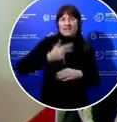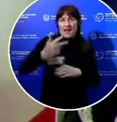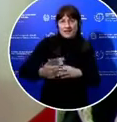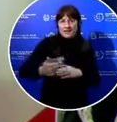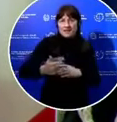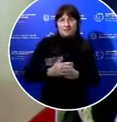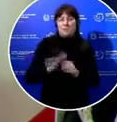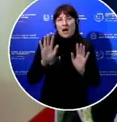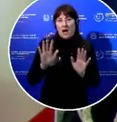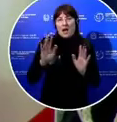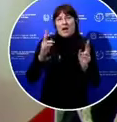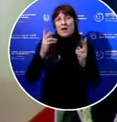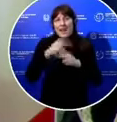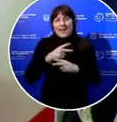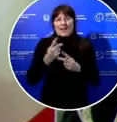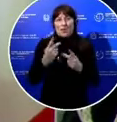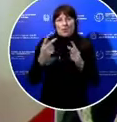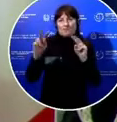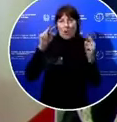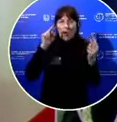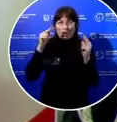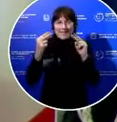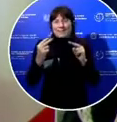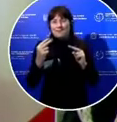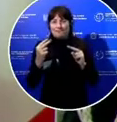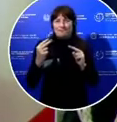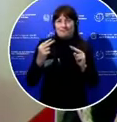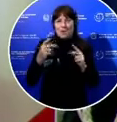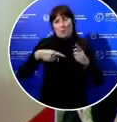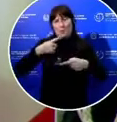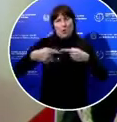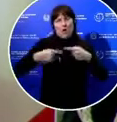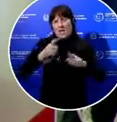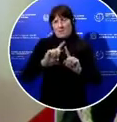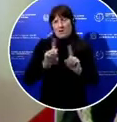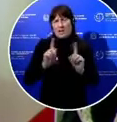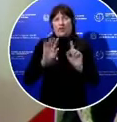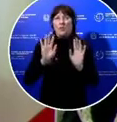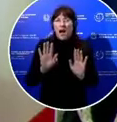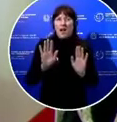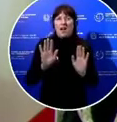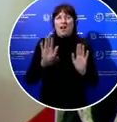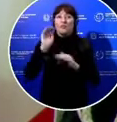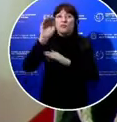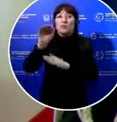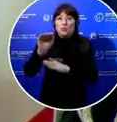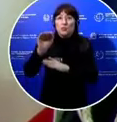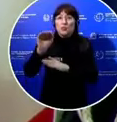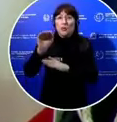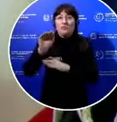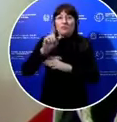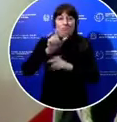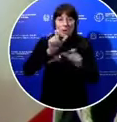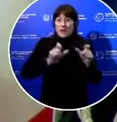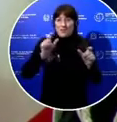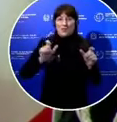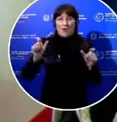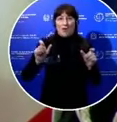negli occhi senza paura e senza polemiche. Che cammino vogliamo fare per il futuro della nostra